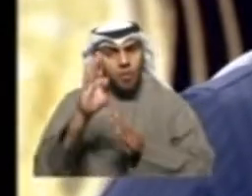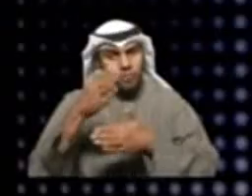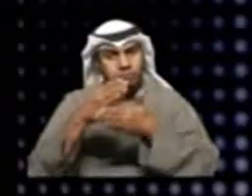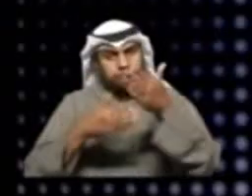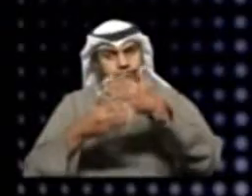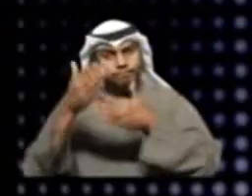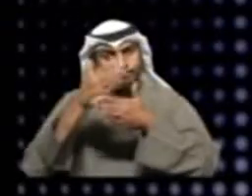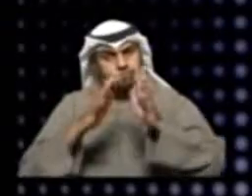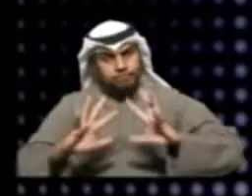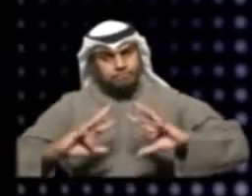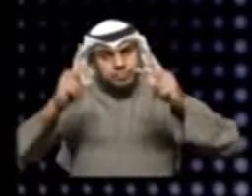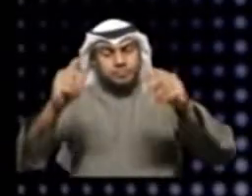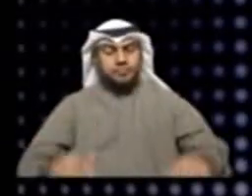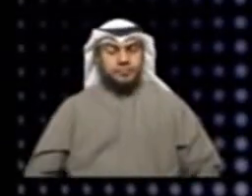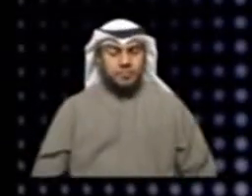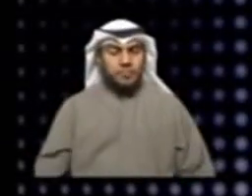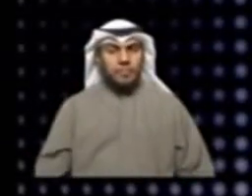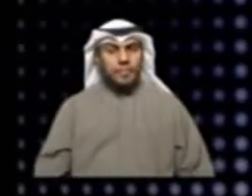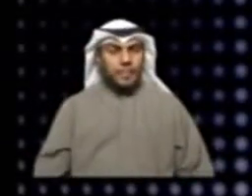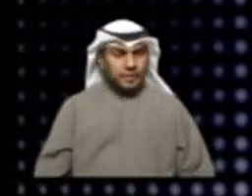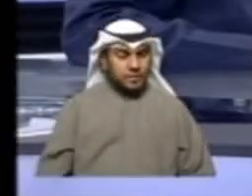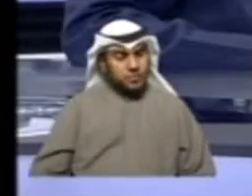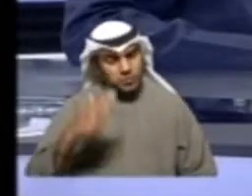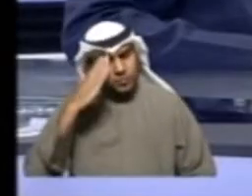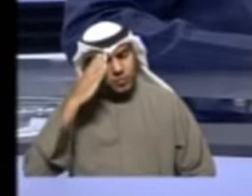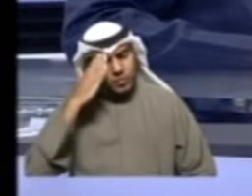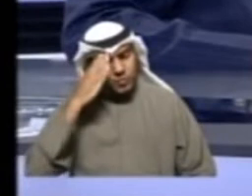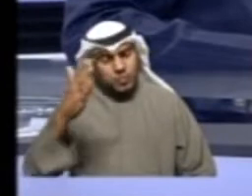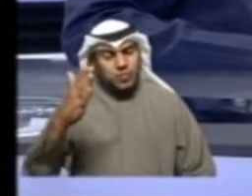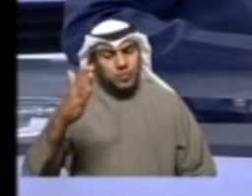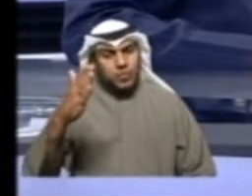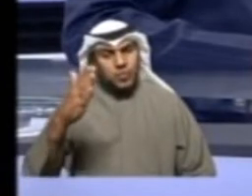نعم، الإعلامي والكاتب الصحفي نجم الشمري، شكرا